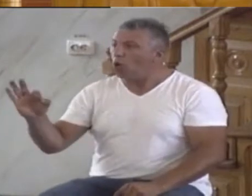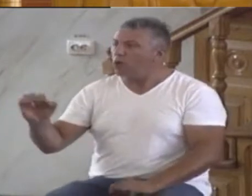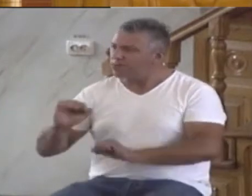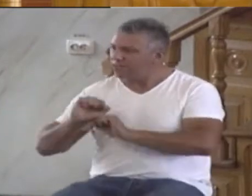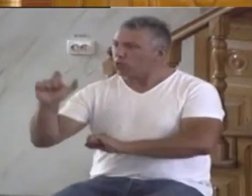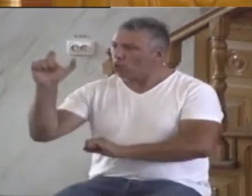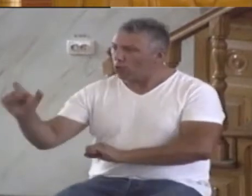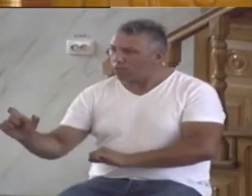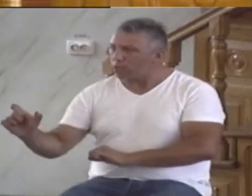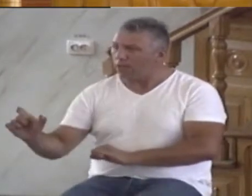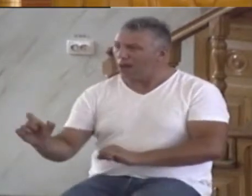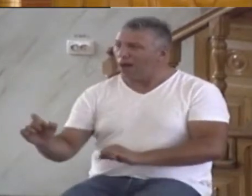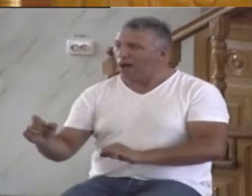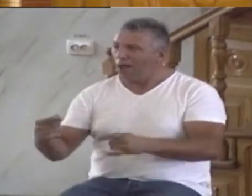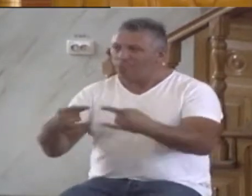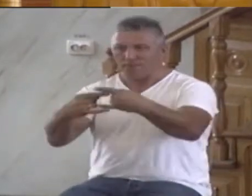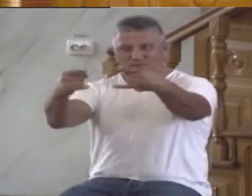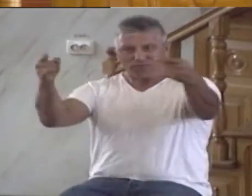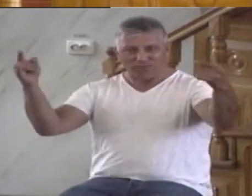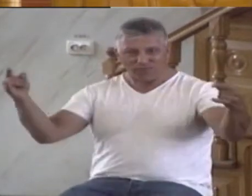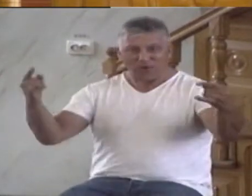О них снимают фильмы.